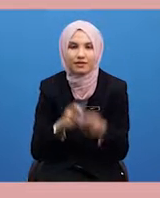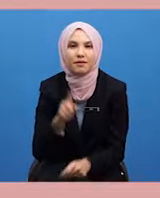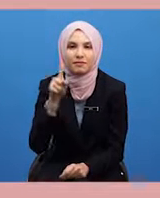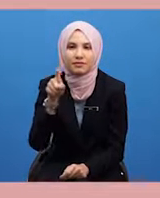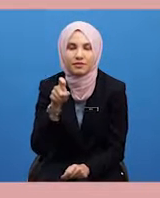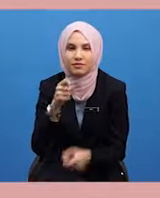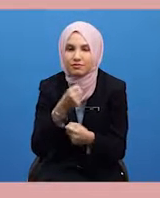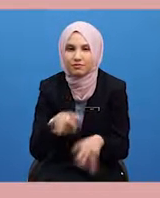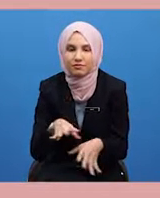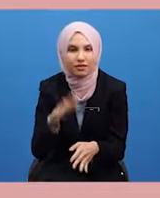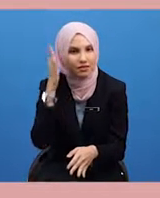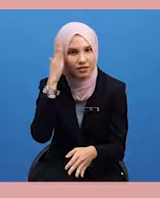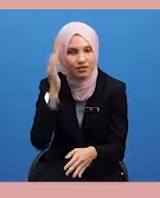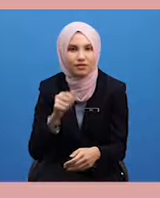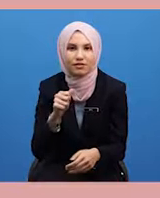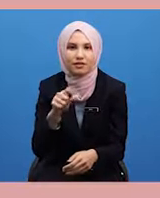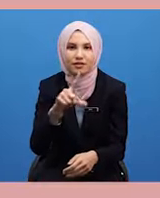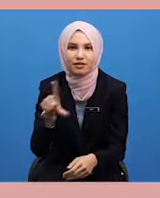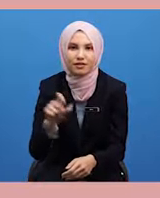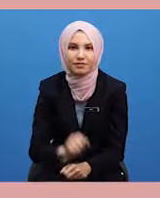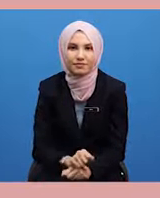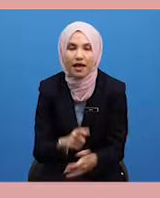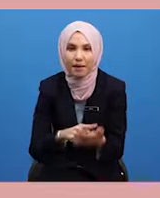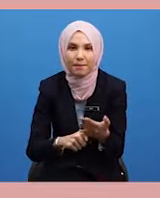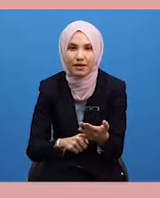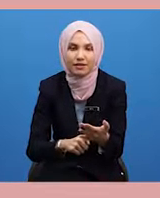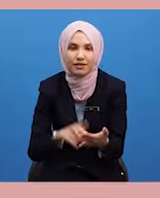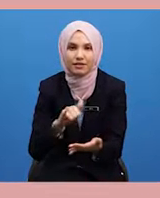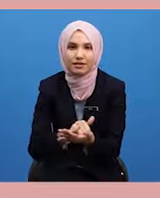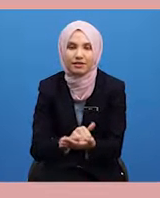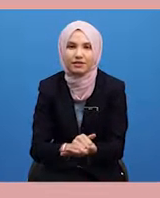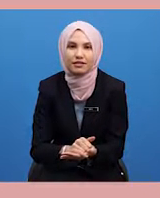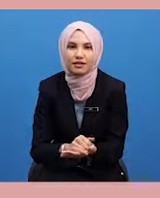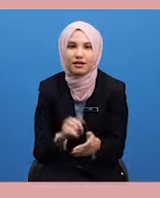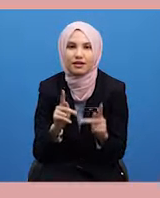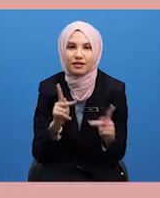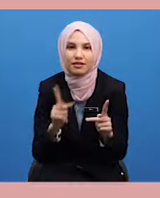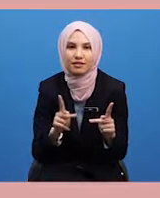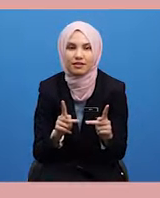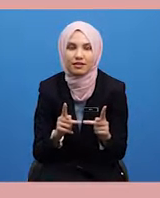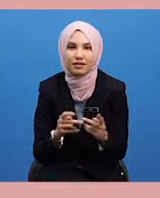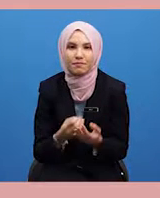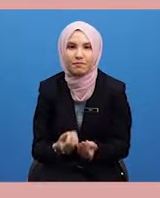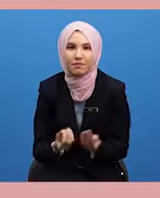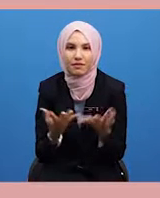sudah mengetahui ialah apakah itu yang dikatakan pembiakan tumbuhan,